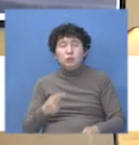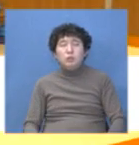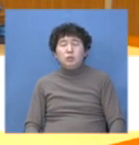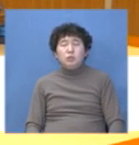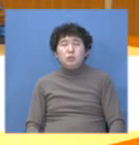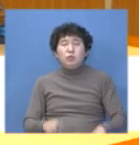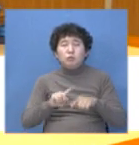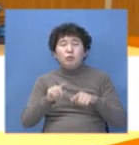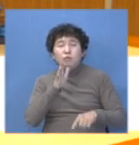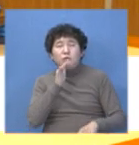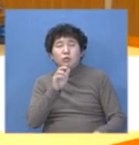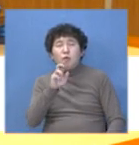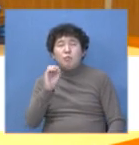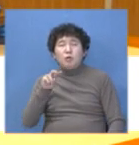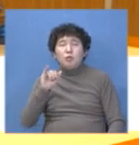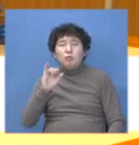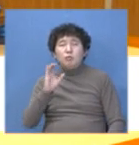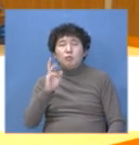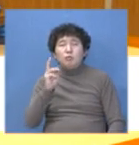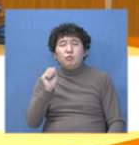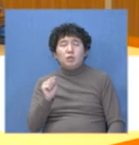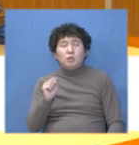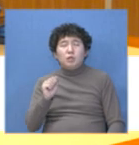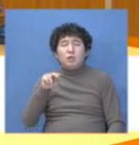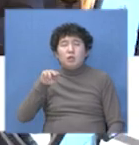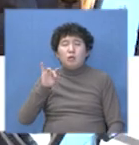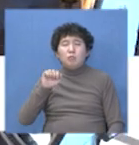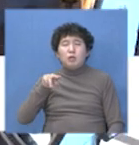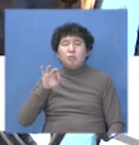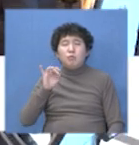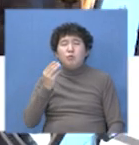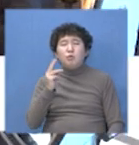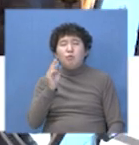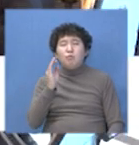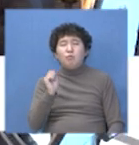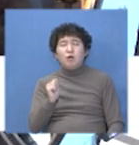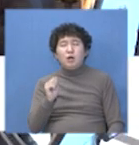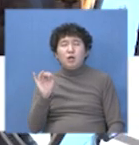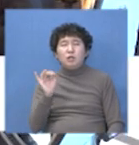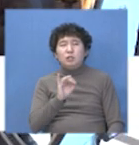алдағы уақытта Белоусовка, Прапорщиково, Опытное поле ауылдары бойынша талдау жүргізіп, маған